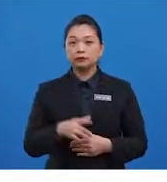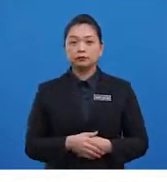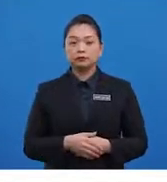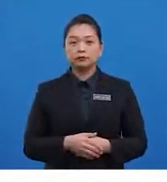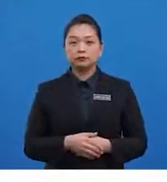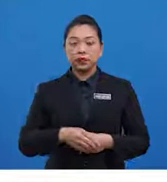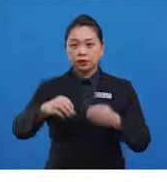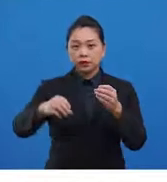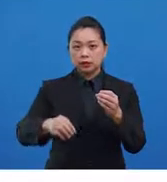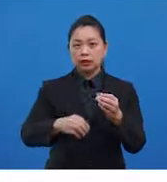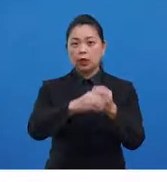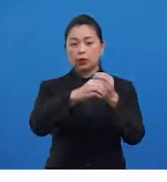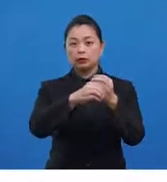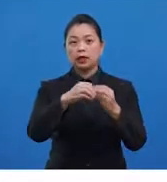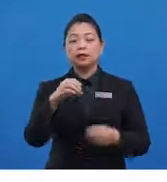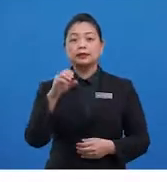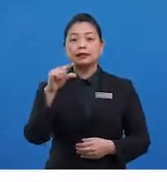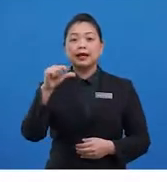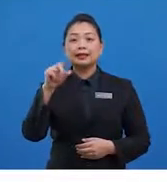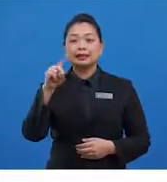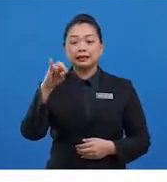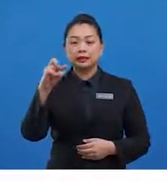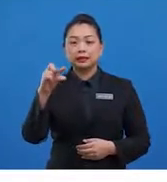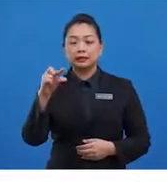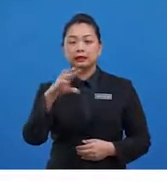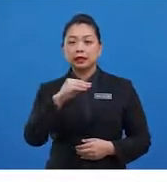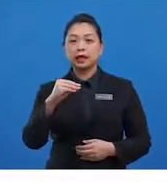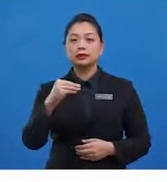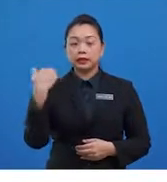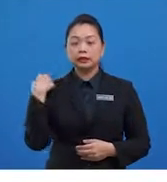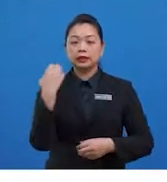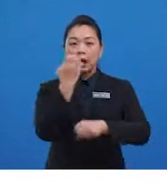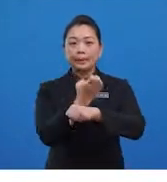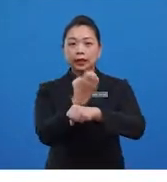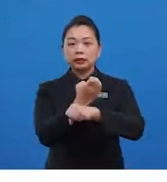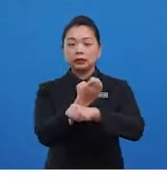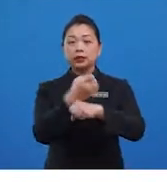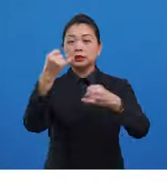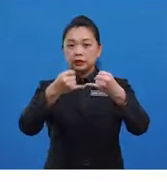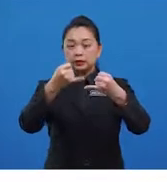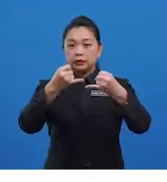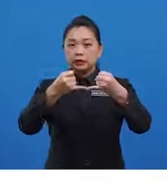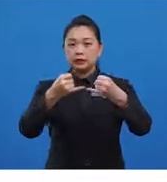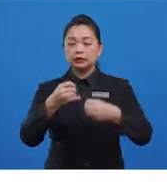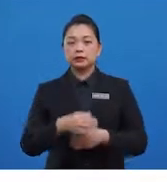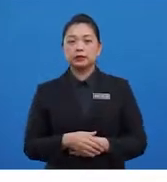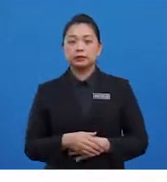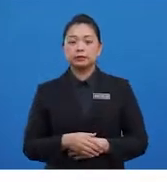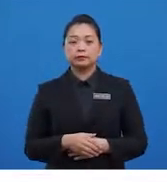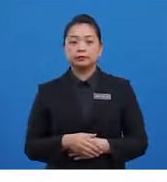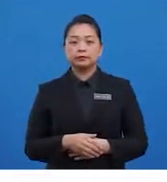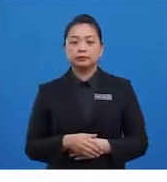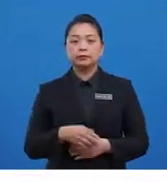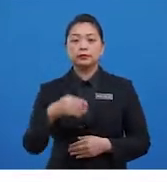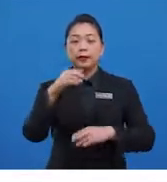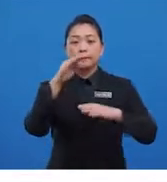gading serta bertatahkan dengan emas. Hulu keris pendek diraja dinamakan sebagai